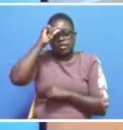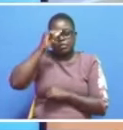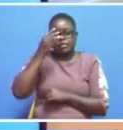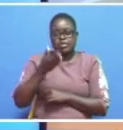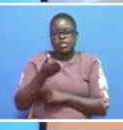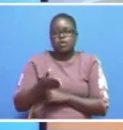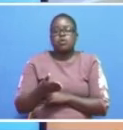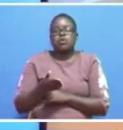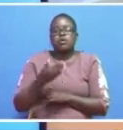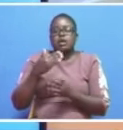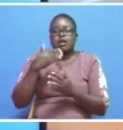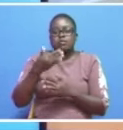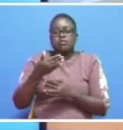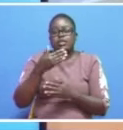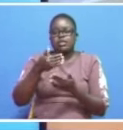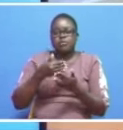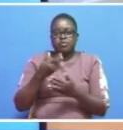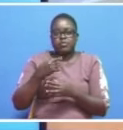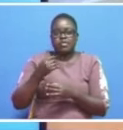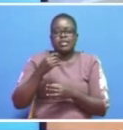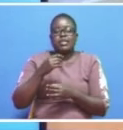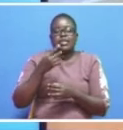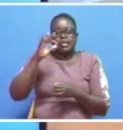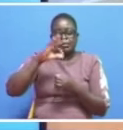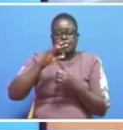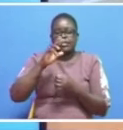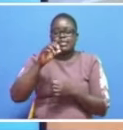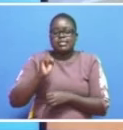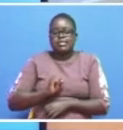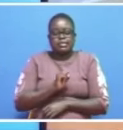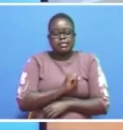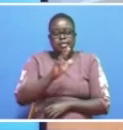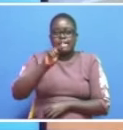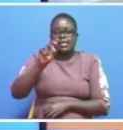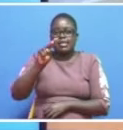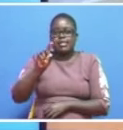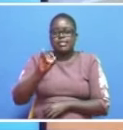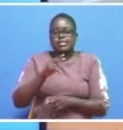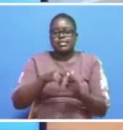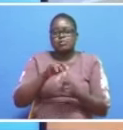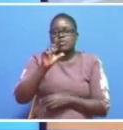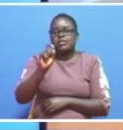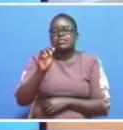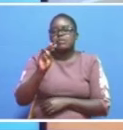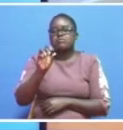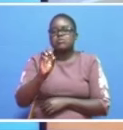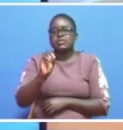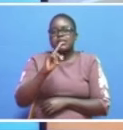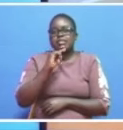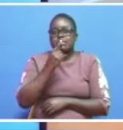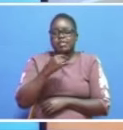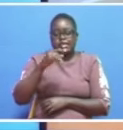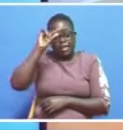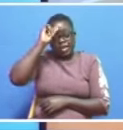mbee na itina wakulanene si ukite. Seneta wa kaunti ya Nandi na ulani Samson Chagei ya iweta kana silikali ya ooyu